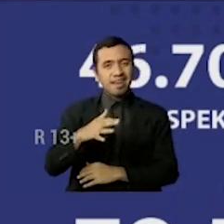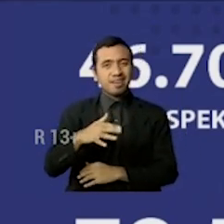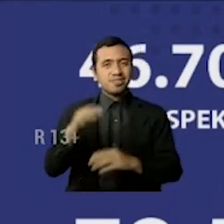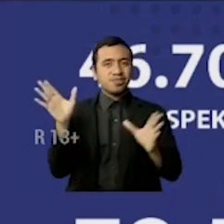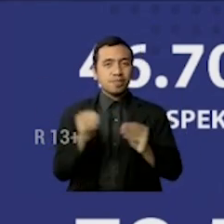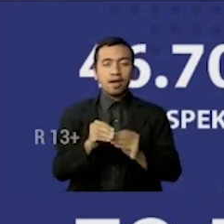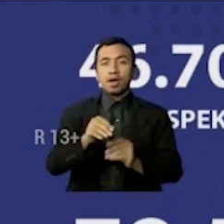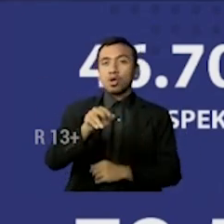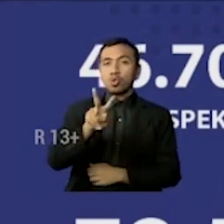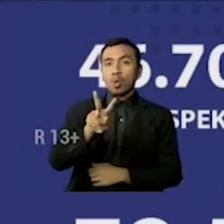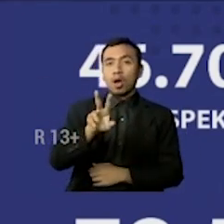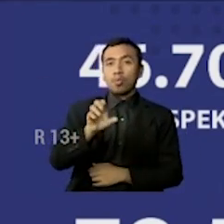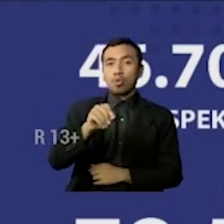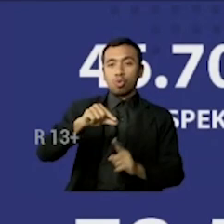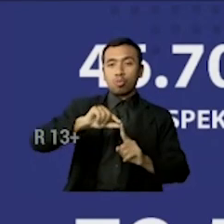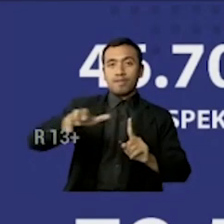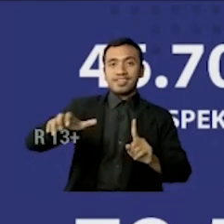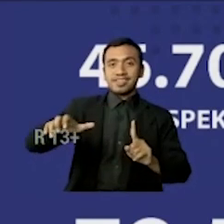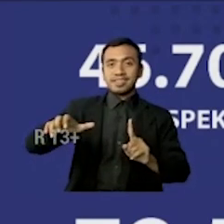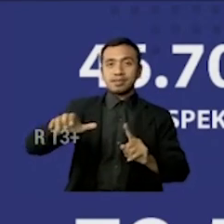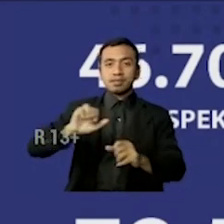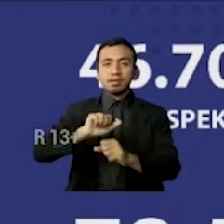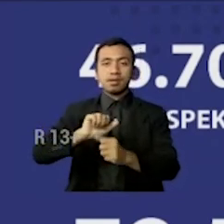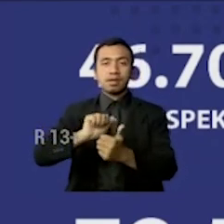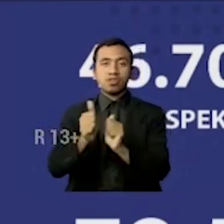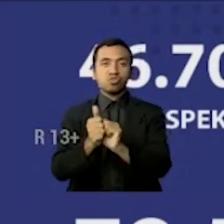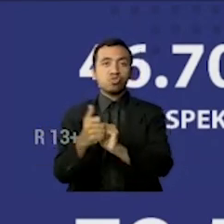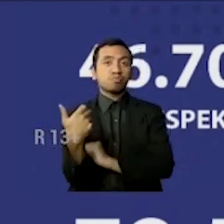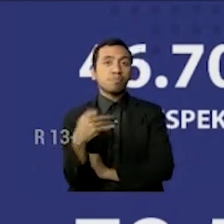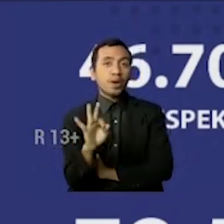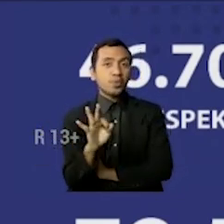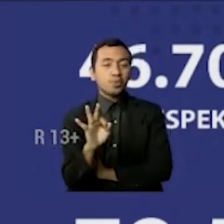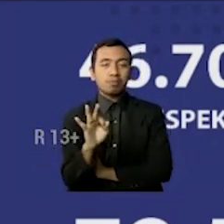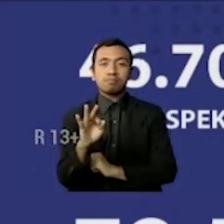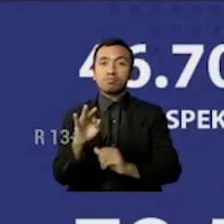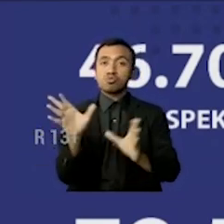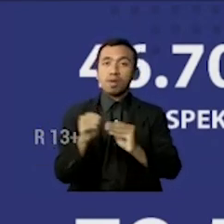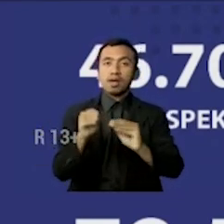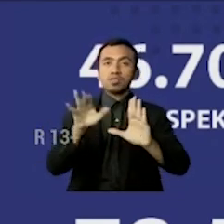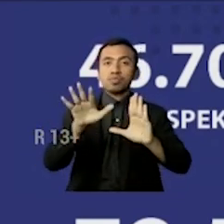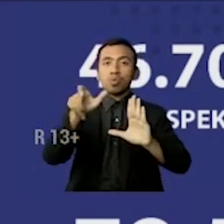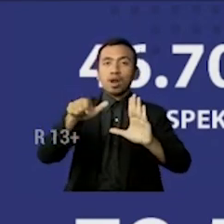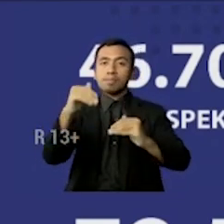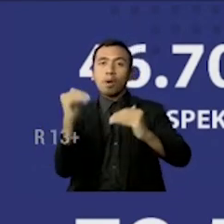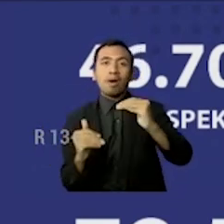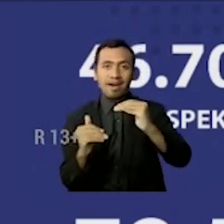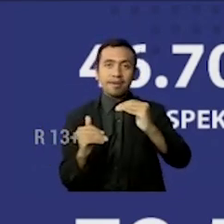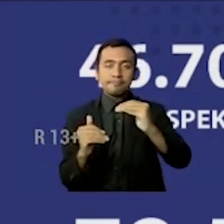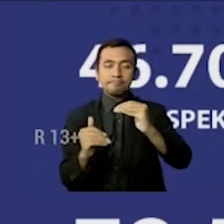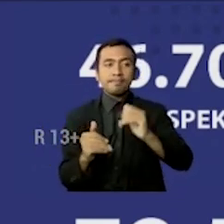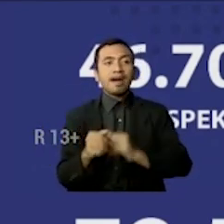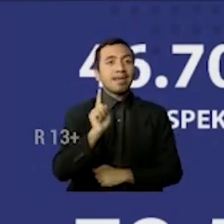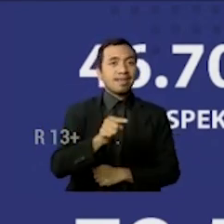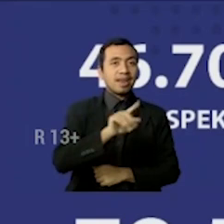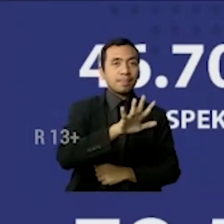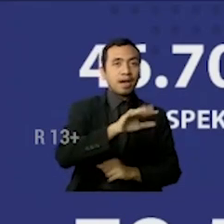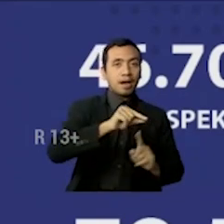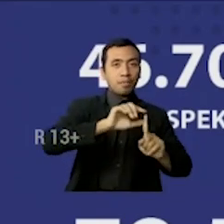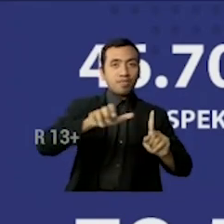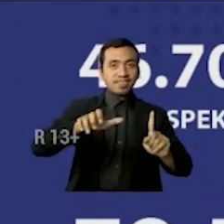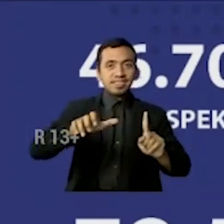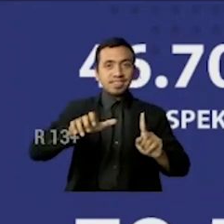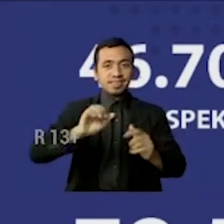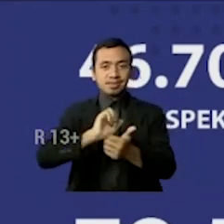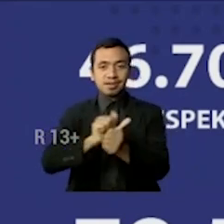20 provinsi yang melaporkan kasus baru di bawah 10 bahkan ada lima provinsi yang hari ini